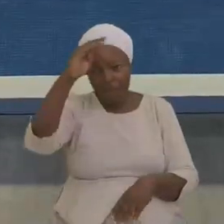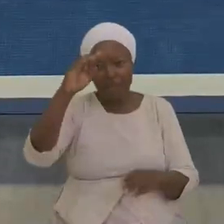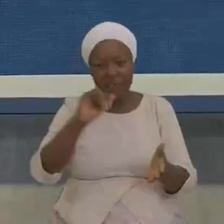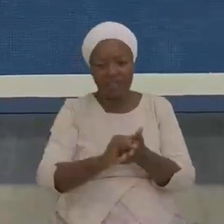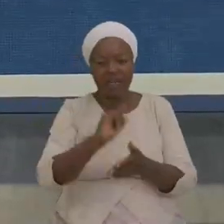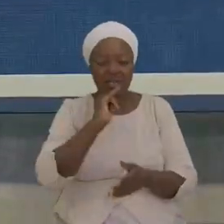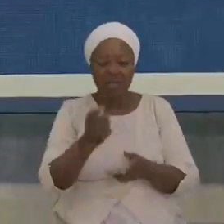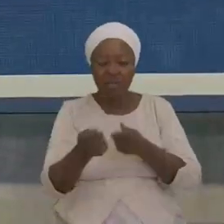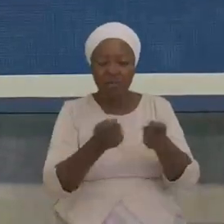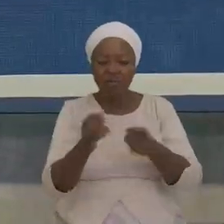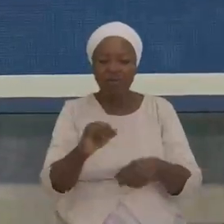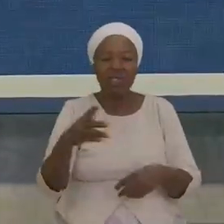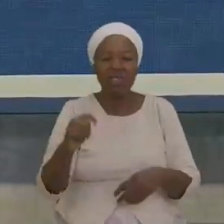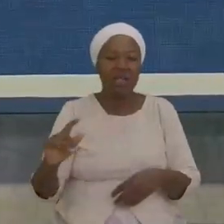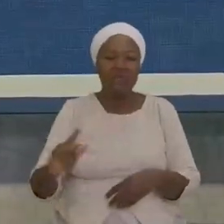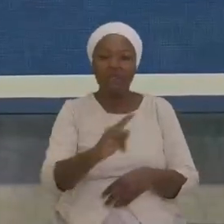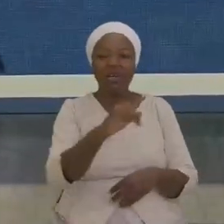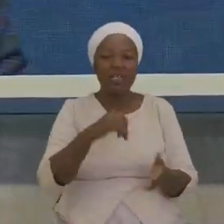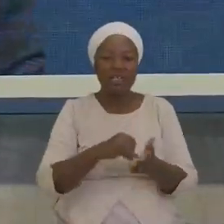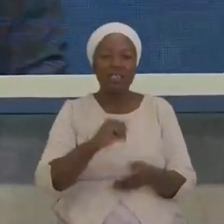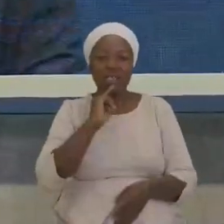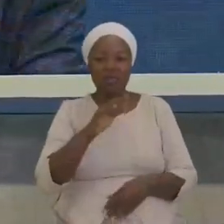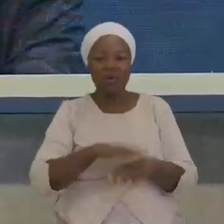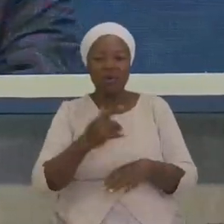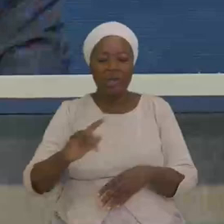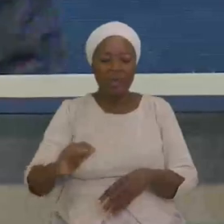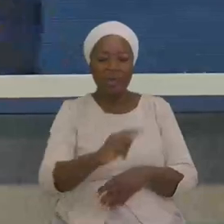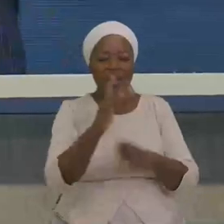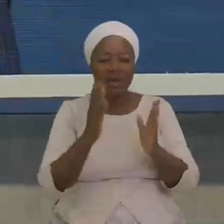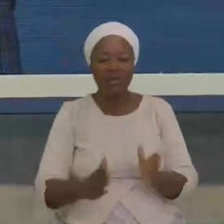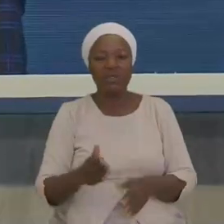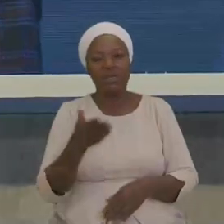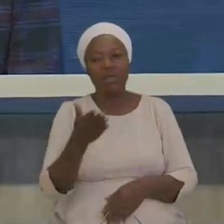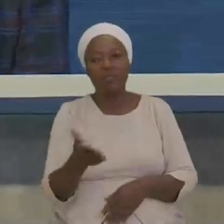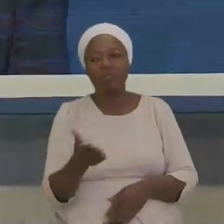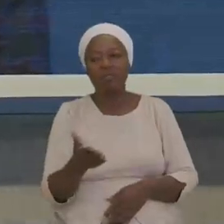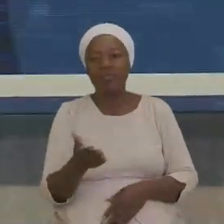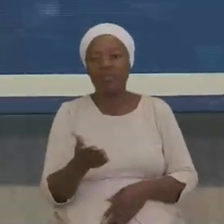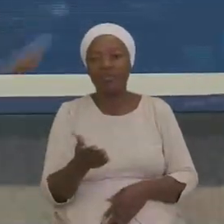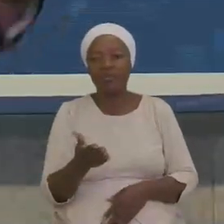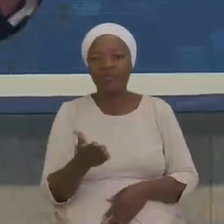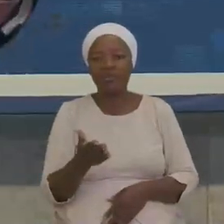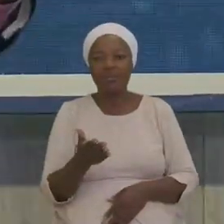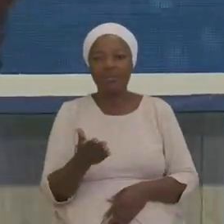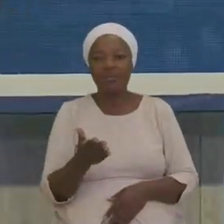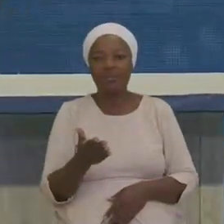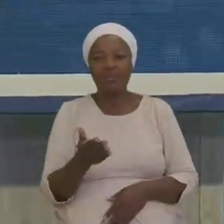c'est l'homme qui contrôle le vol. C'est le pilote qui décide et détermine tout cela.